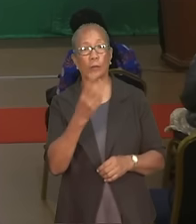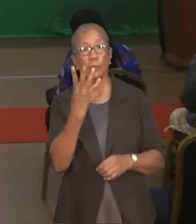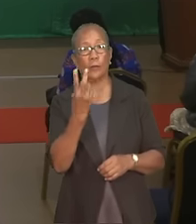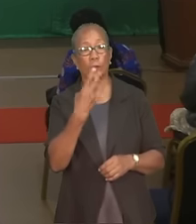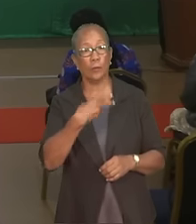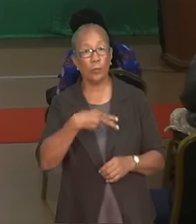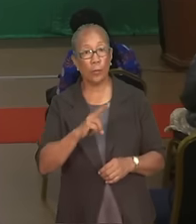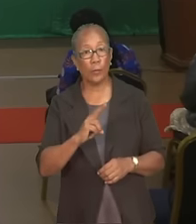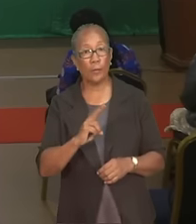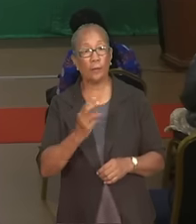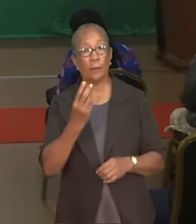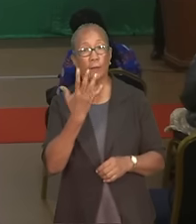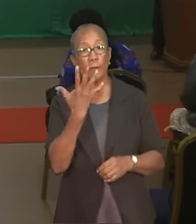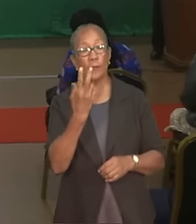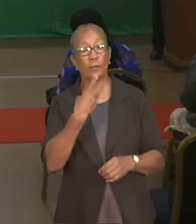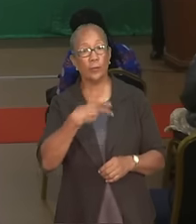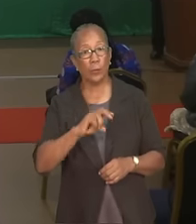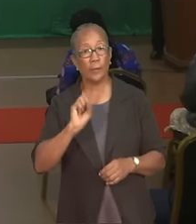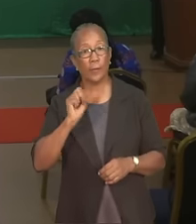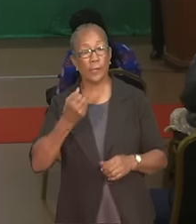de quarantainebrug?